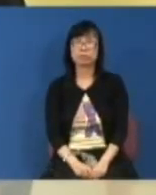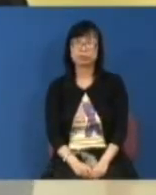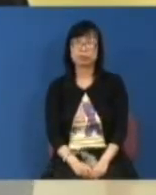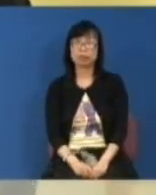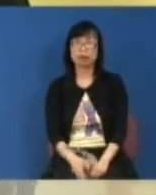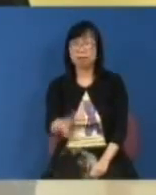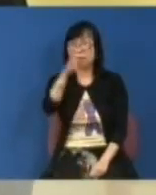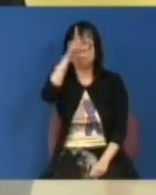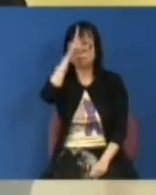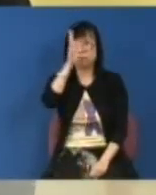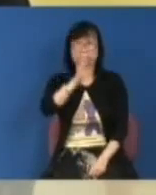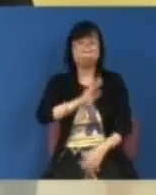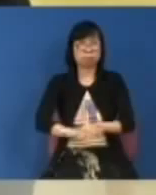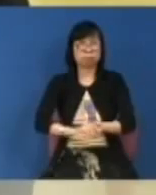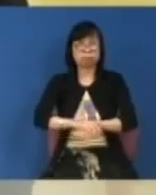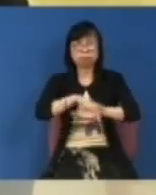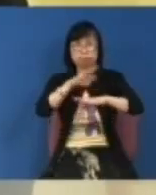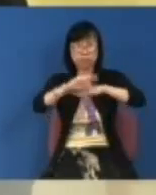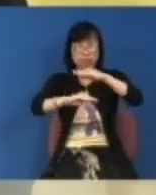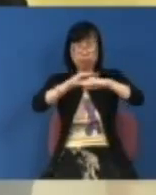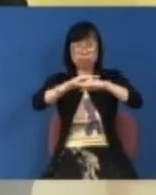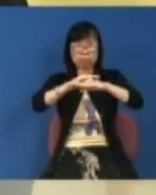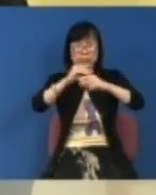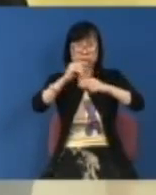政府唔肯起居屋啊，咁有咩做咧？